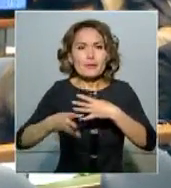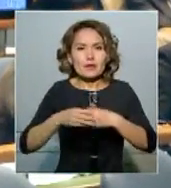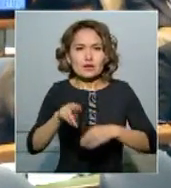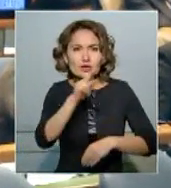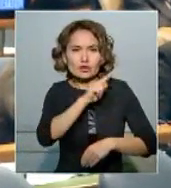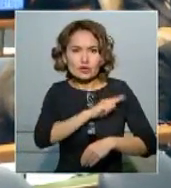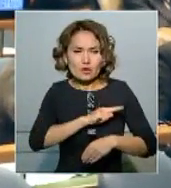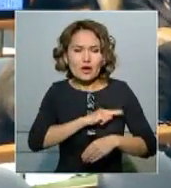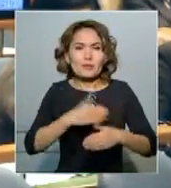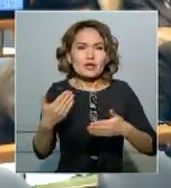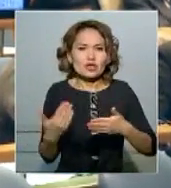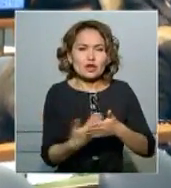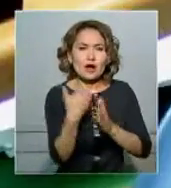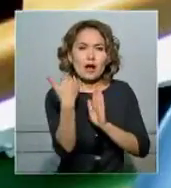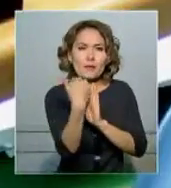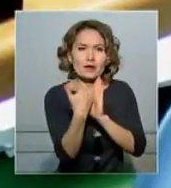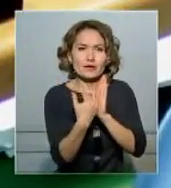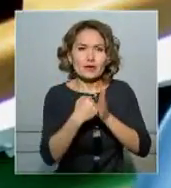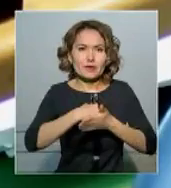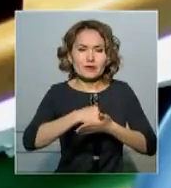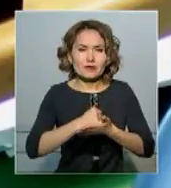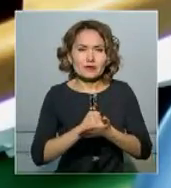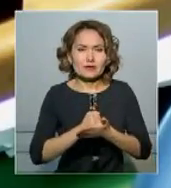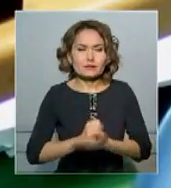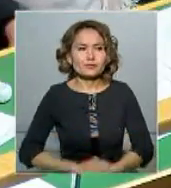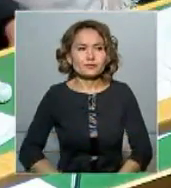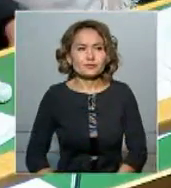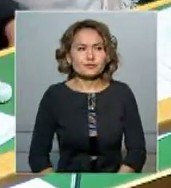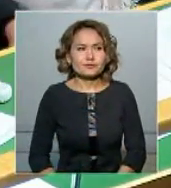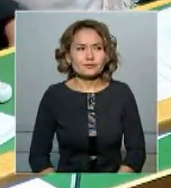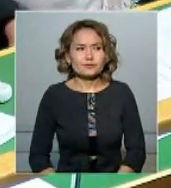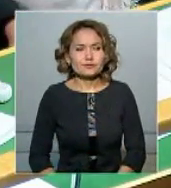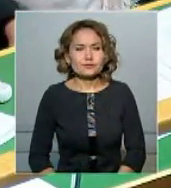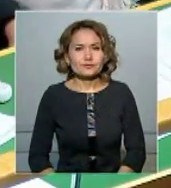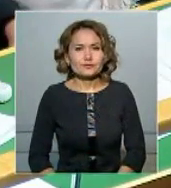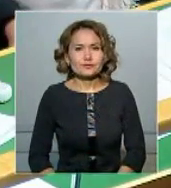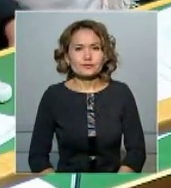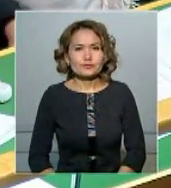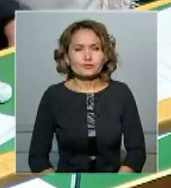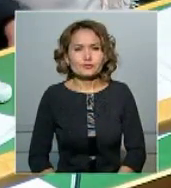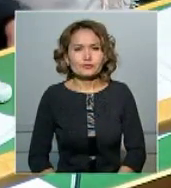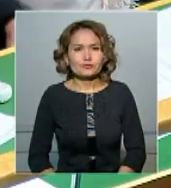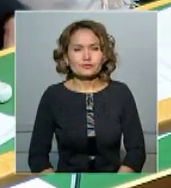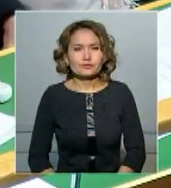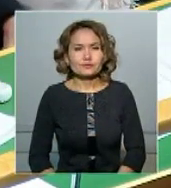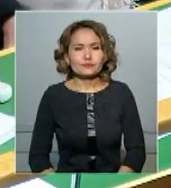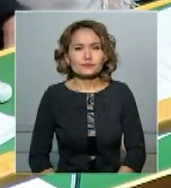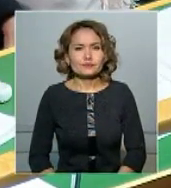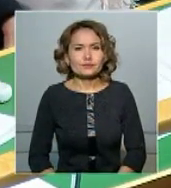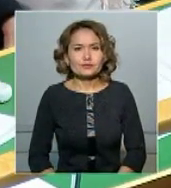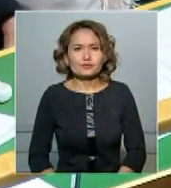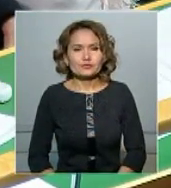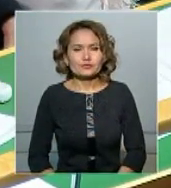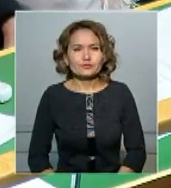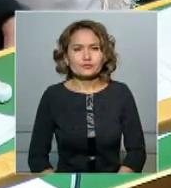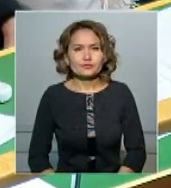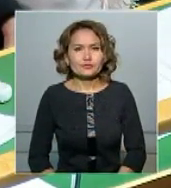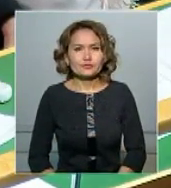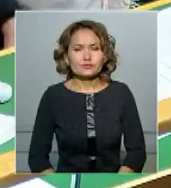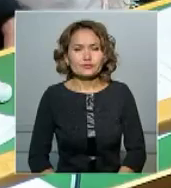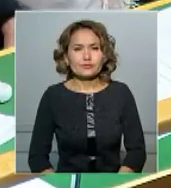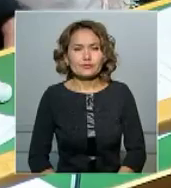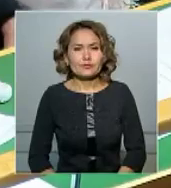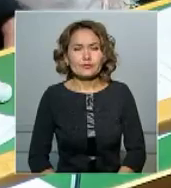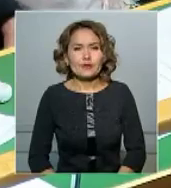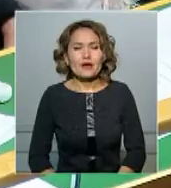бойынша жаңа бастамаларды ұсынды. С нашей стороны предлагаю первое разработать международный проект.